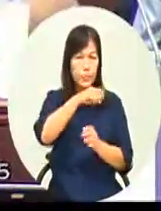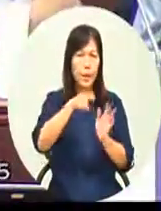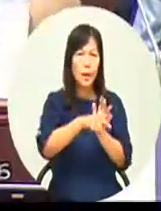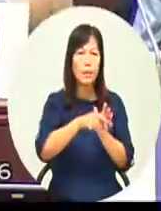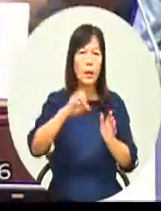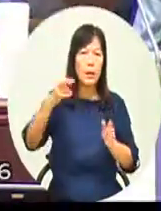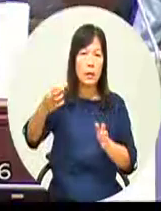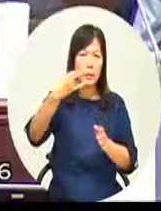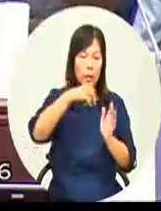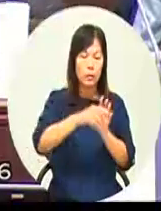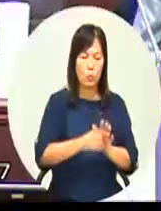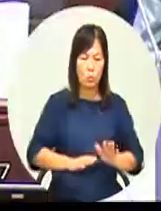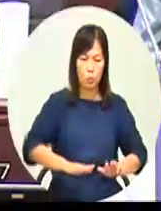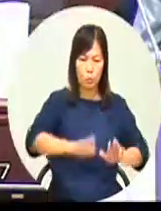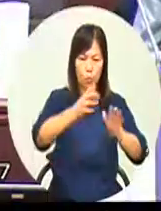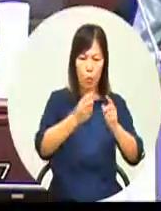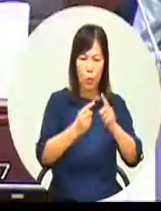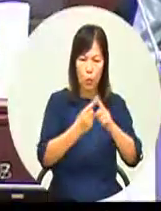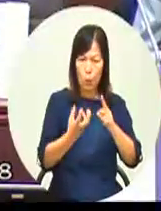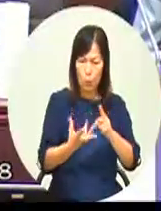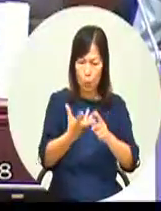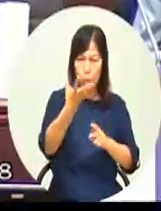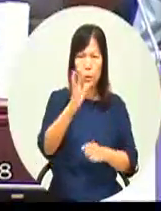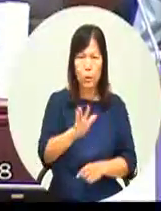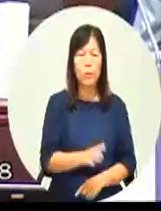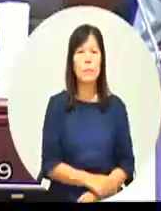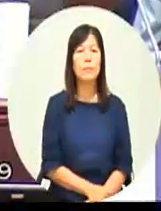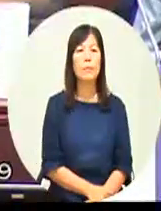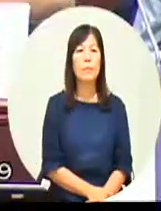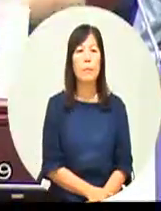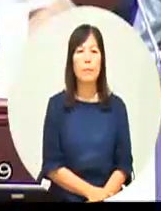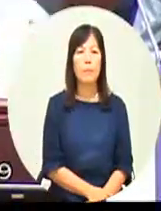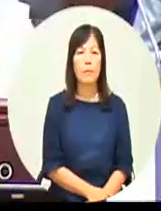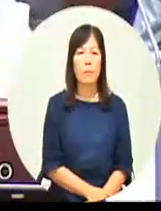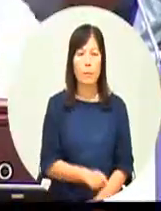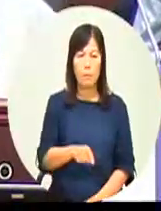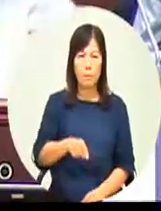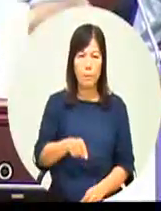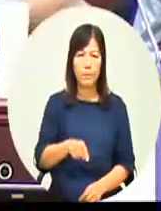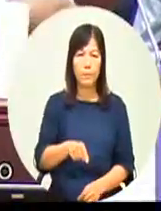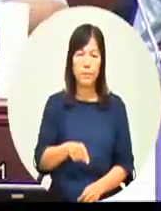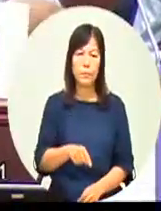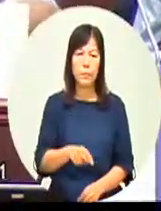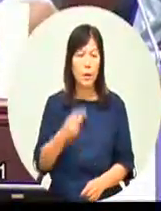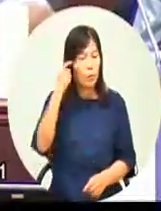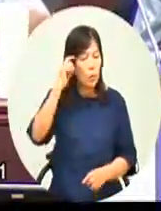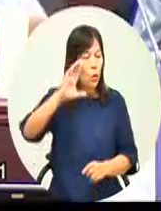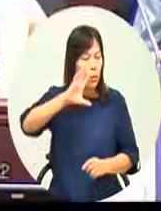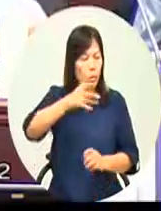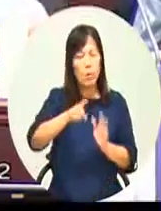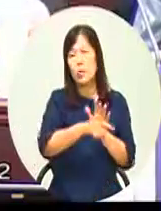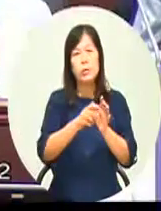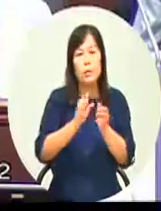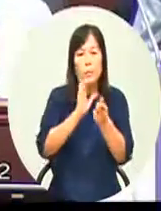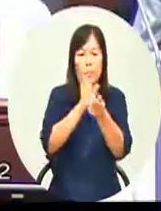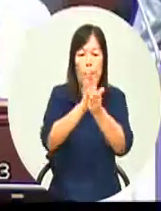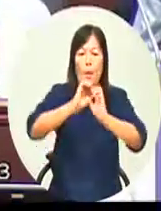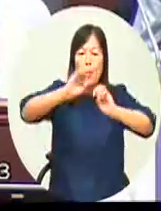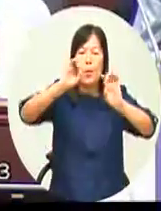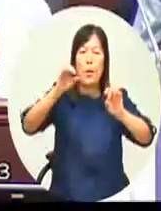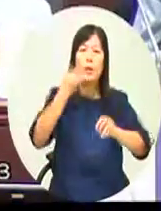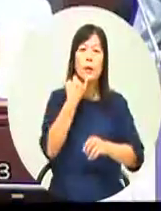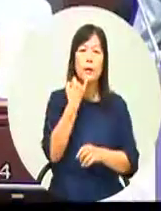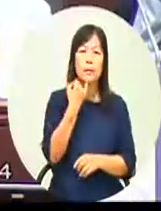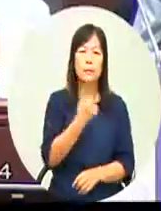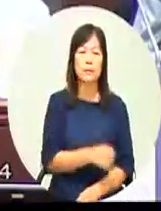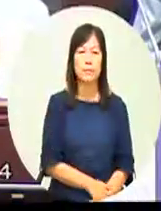前是成长最多的。好，那所以这个部分呢，是我们也觉得泰国的部分可以大力行销。但是如果